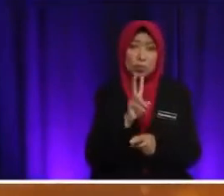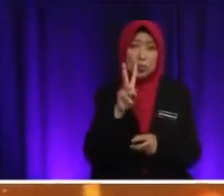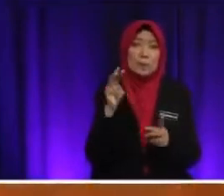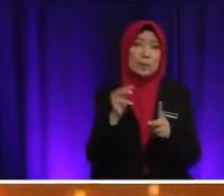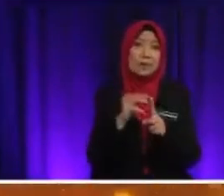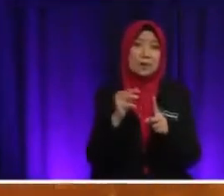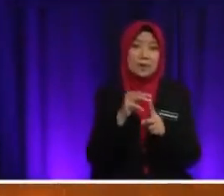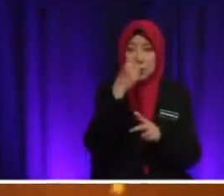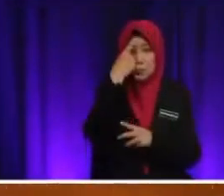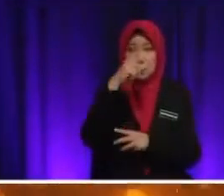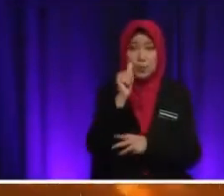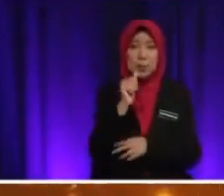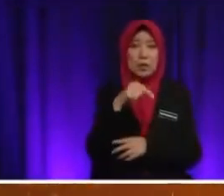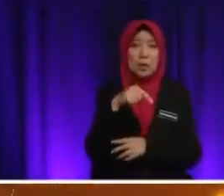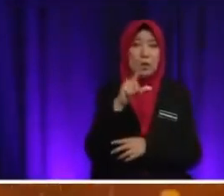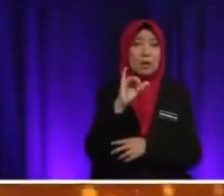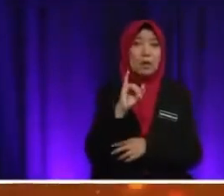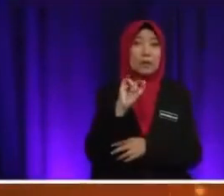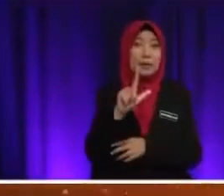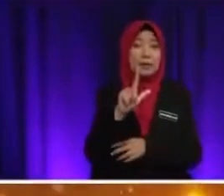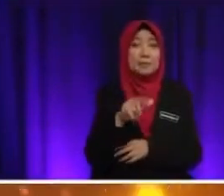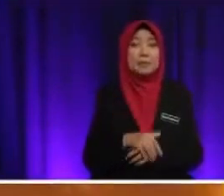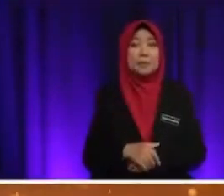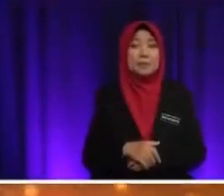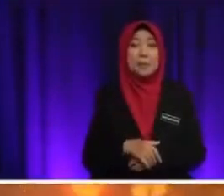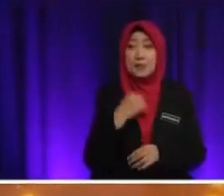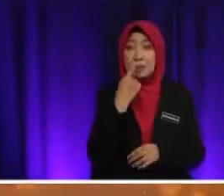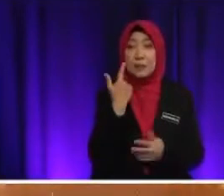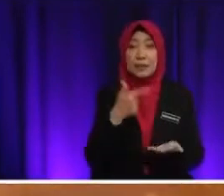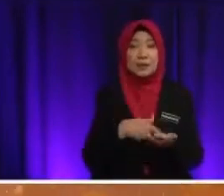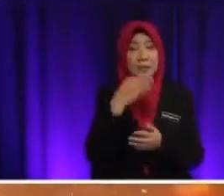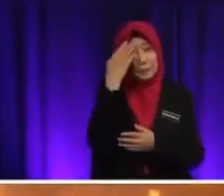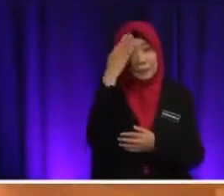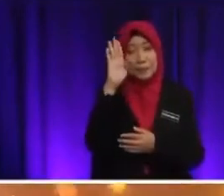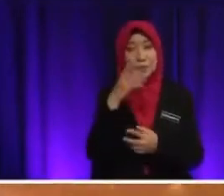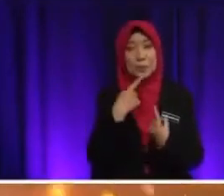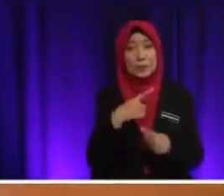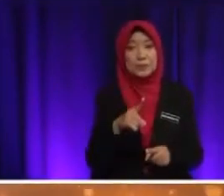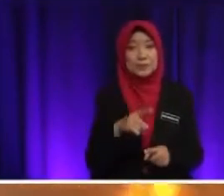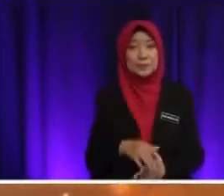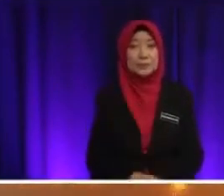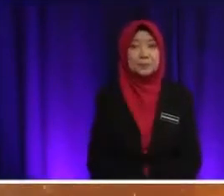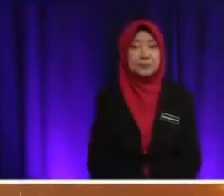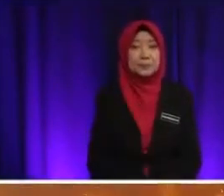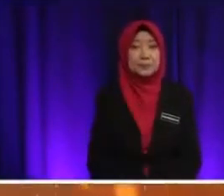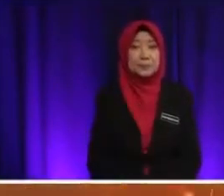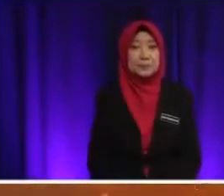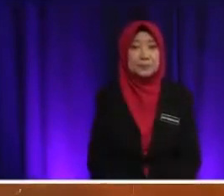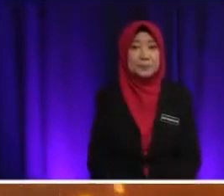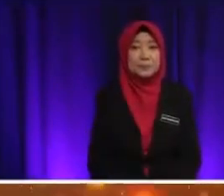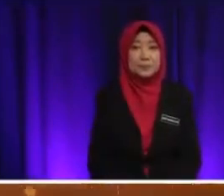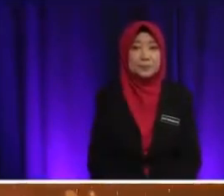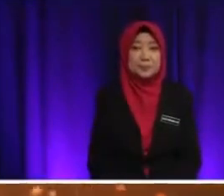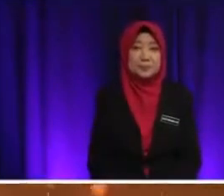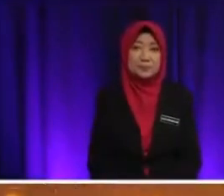markah untuk dua Akil. Dua markah untuk Akil. Tahniah. Terima kasih saja. Okey, siapa nak bagi lagi satu jawapan? Okey, silangkan tangan. Satu jawapan lagi, siapa nak jawab? Okey. Nampaknya